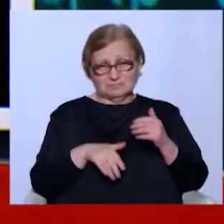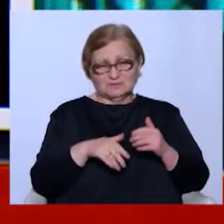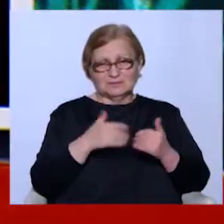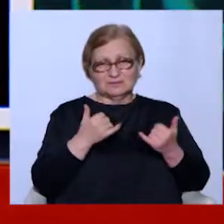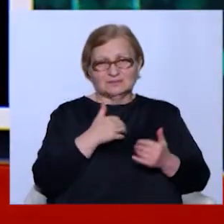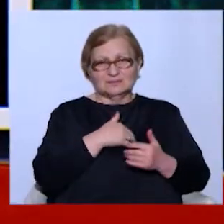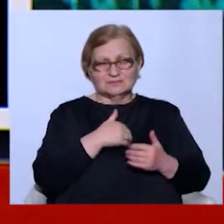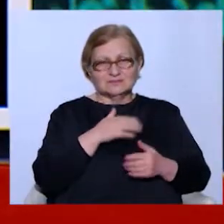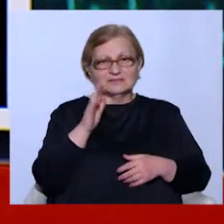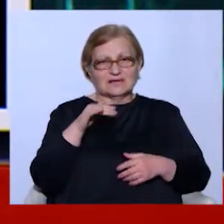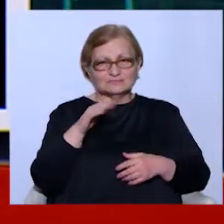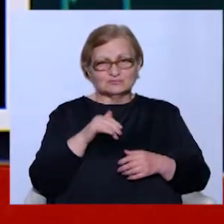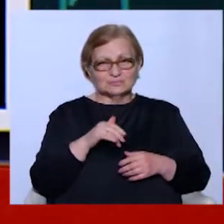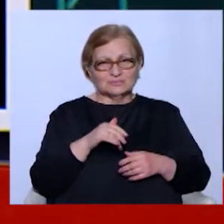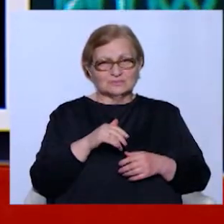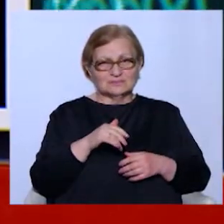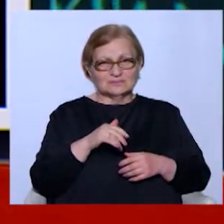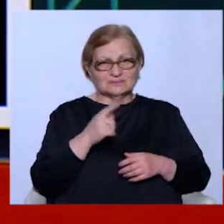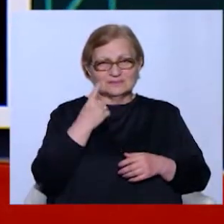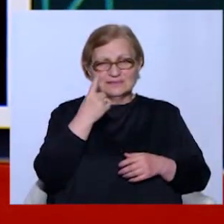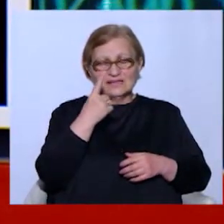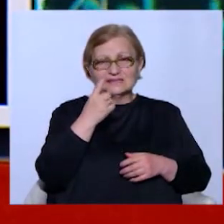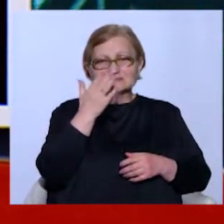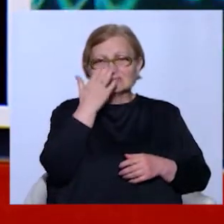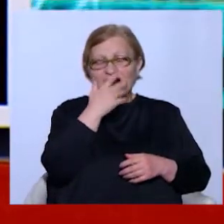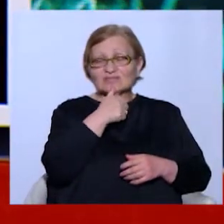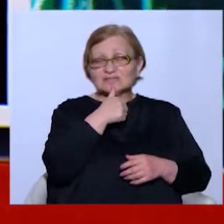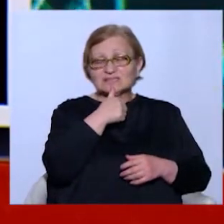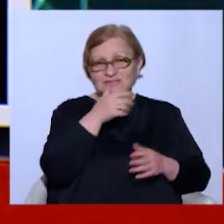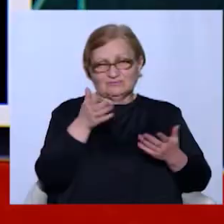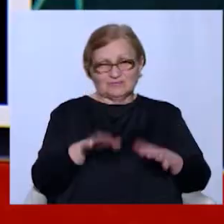მინდა დაგემშვიდობოთ. ჩვენ კიდევ ერთი გაკვეთილი